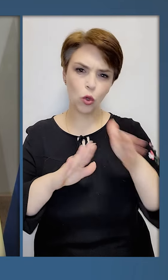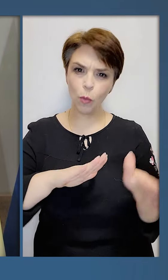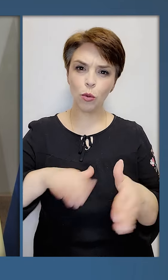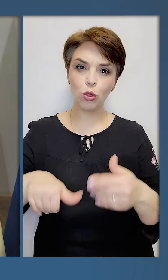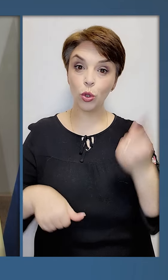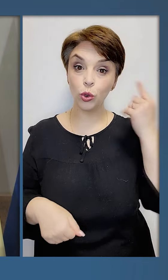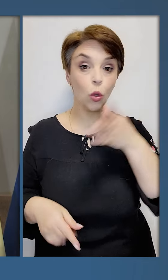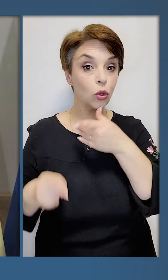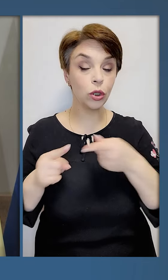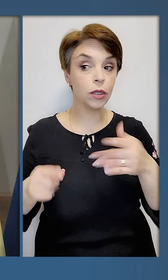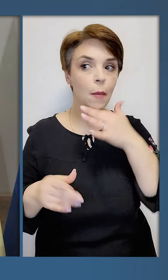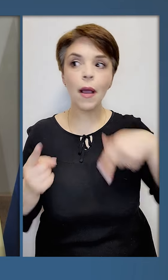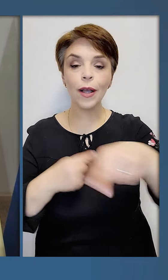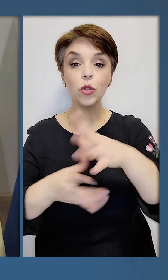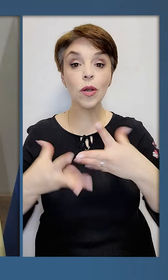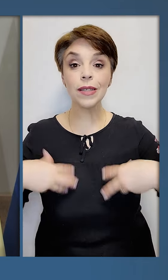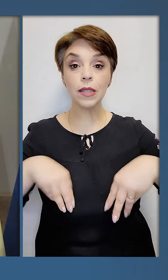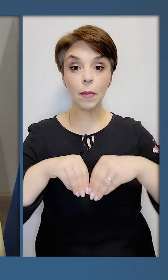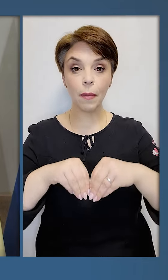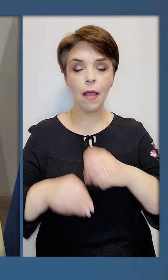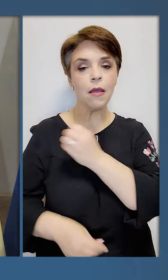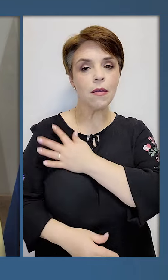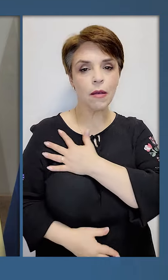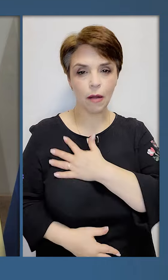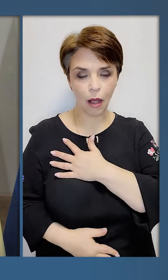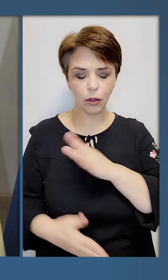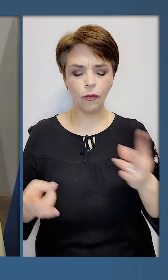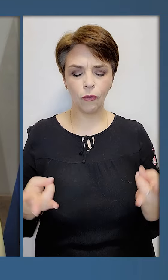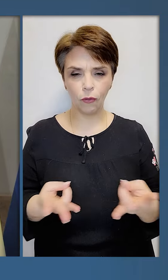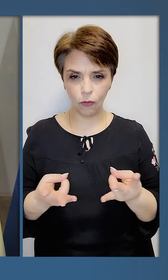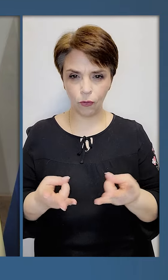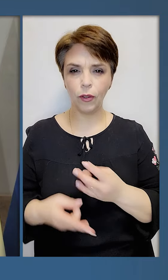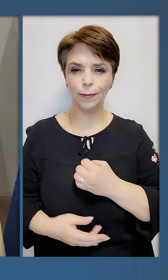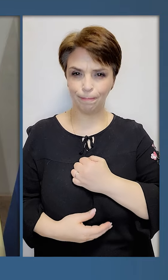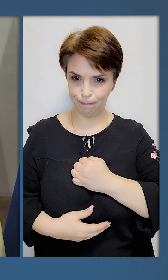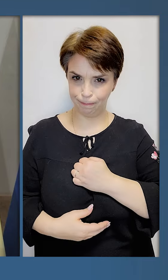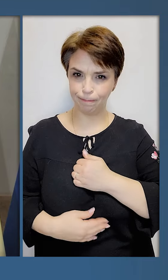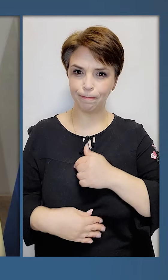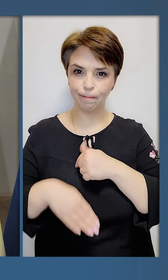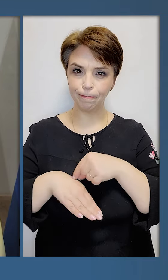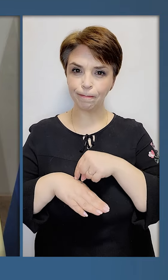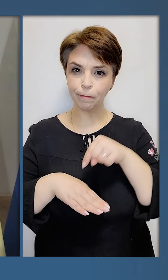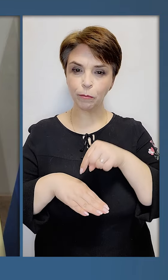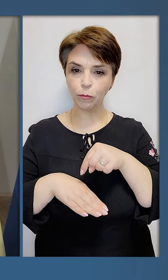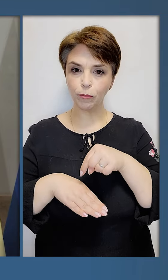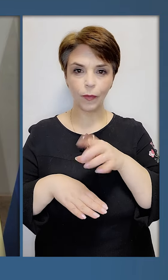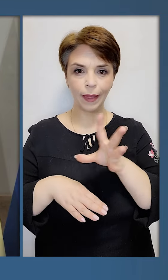пройшло з того часу, але для багатьох сімей рани досі не загоєні.